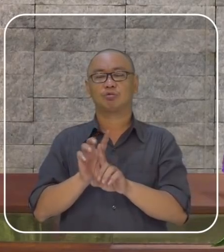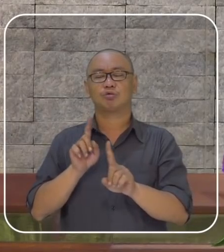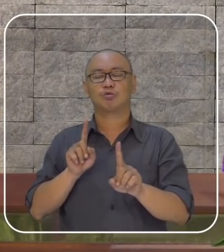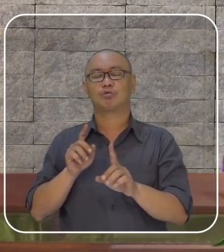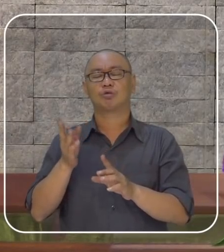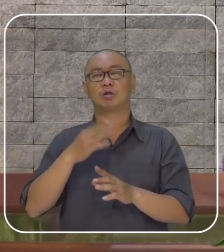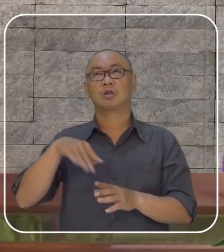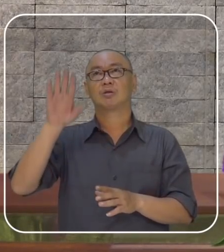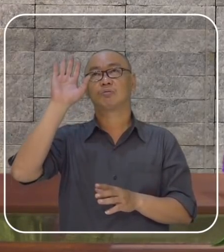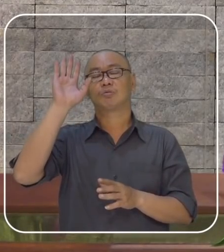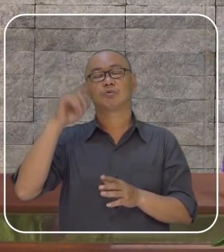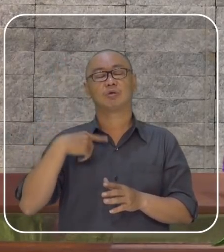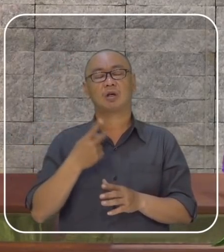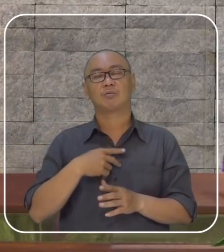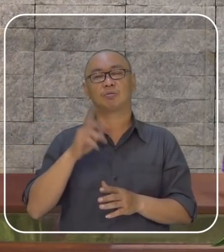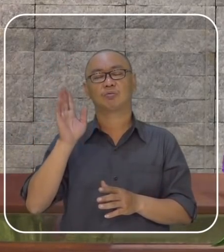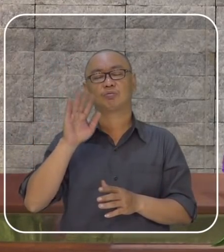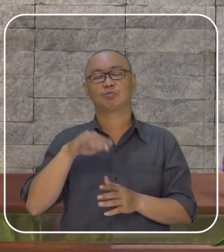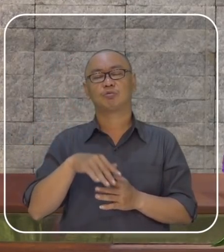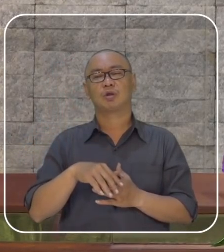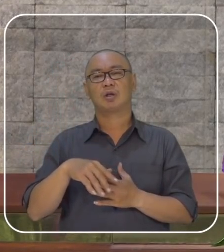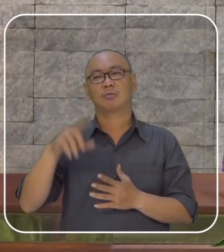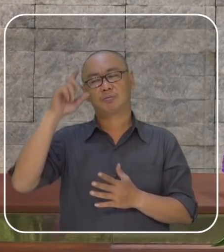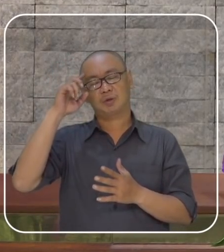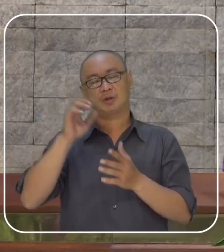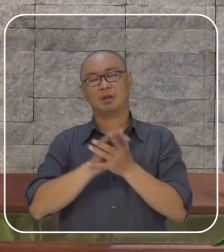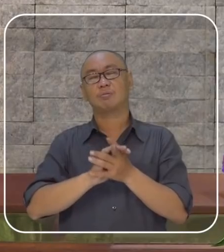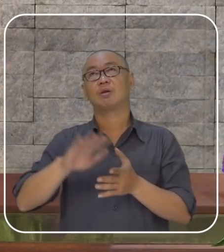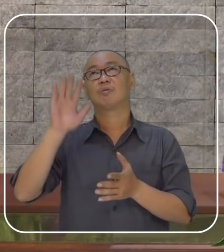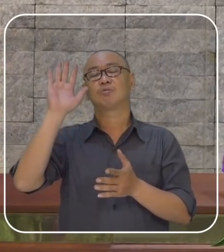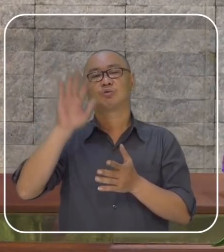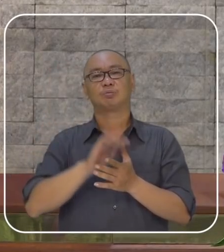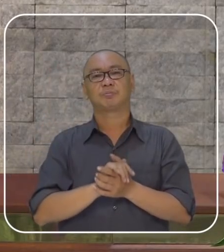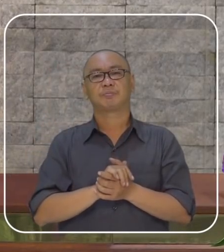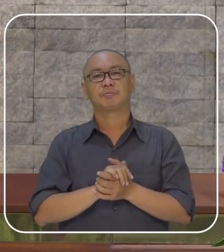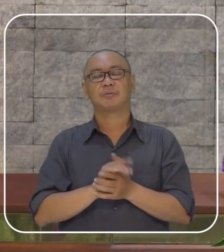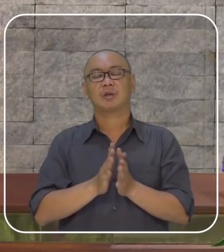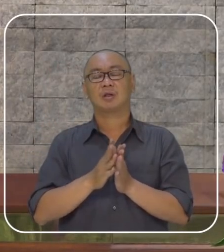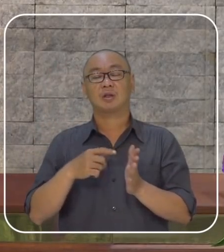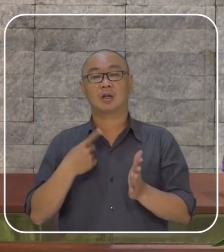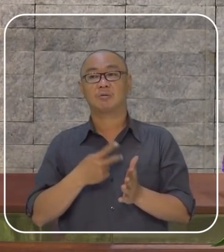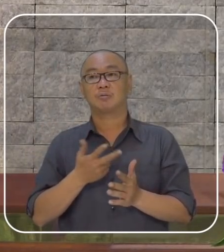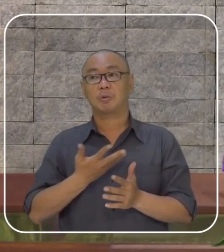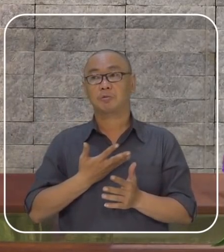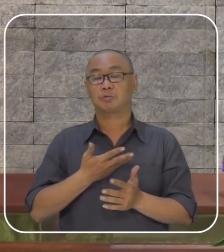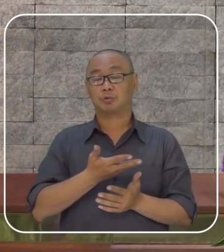dan kami kurang percaya kepadamu. Dan kami mau menyerahkan segala